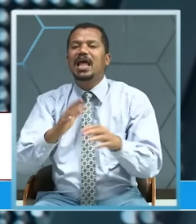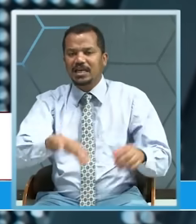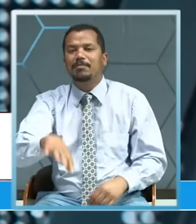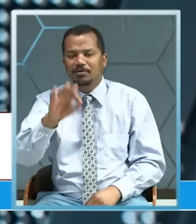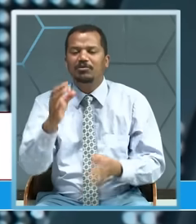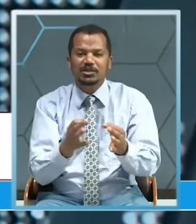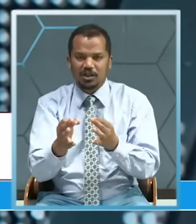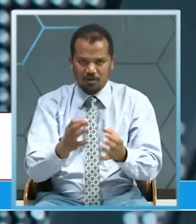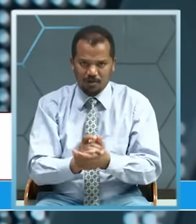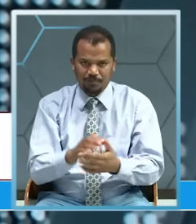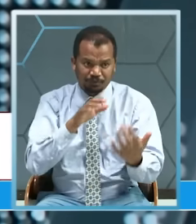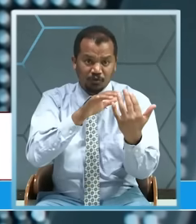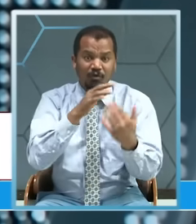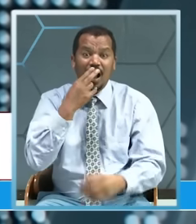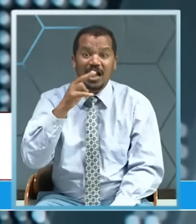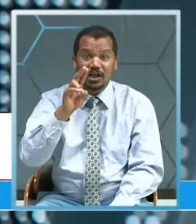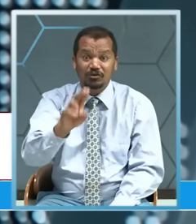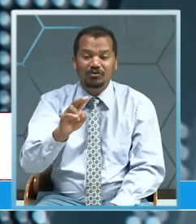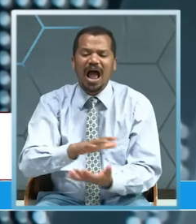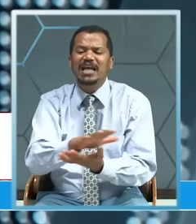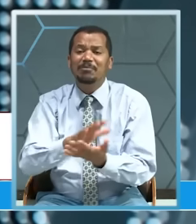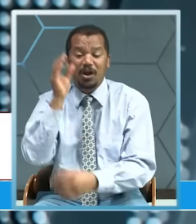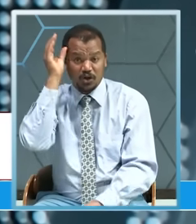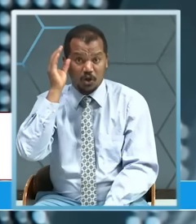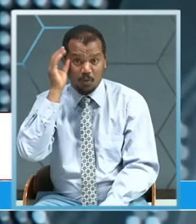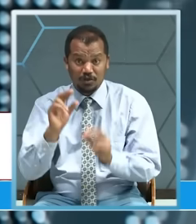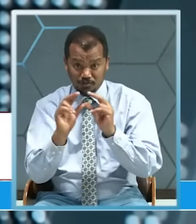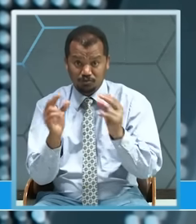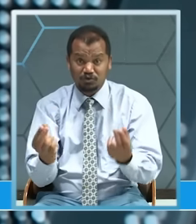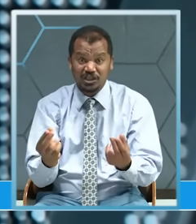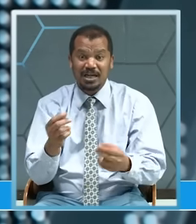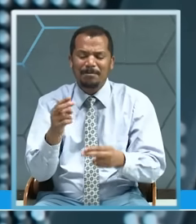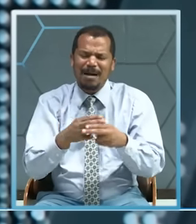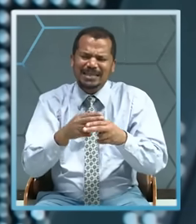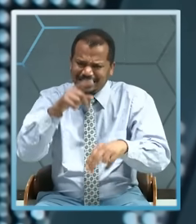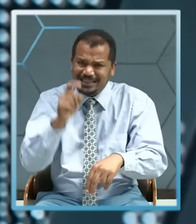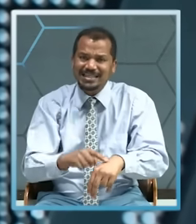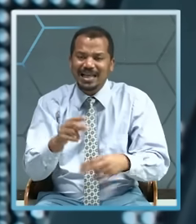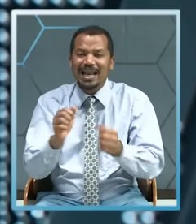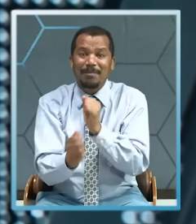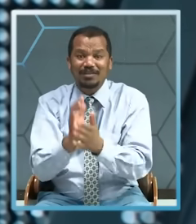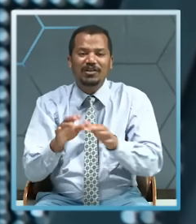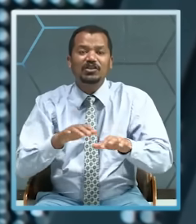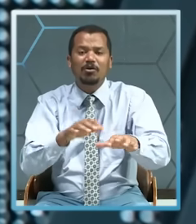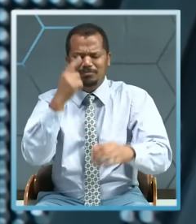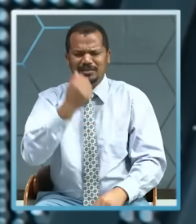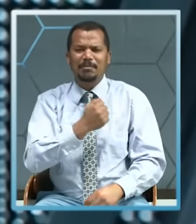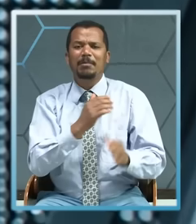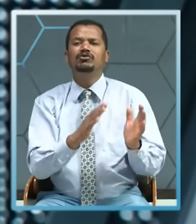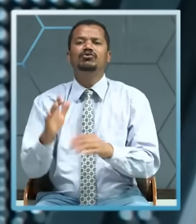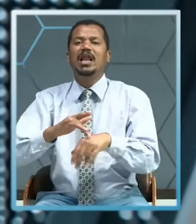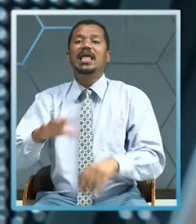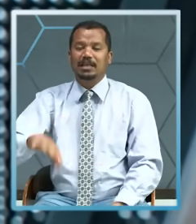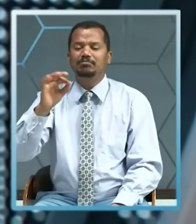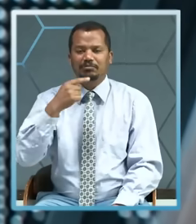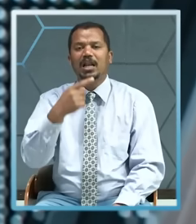ላይ እንደሚገኙ ገልጸዋል። የጦር አዛዦቹ አሸባሪውን የህወሓት ቡድን በአጭር ጊዜ ለማጥፋት ሰራዊቱ በአስተማማኝ